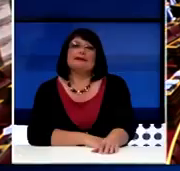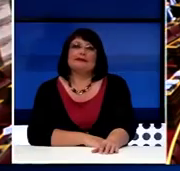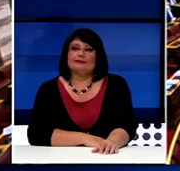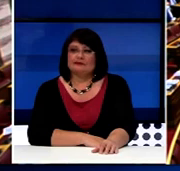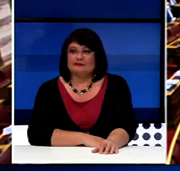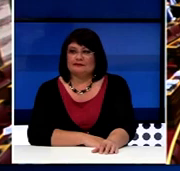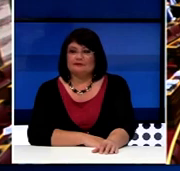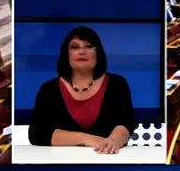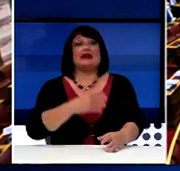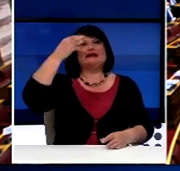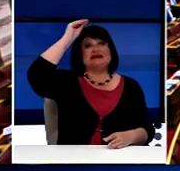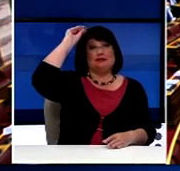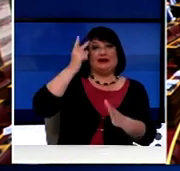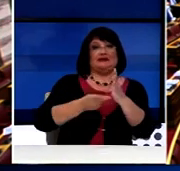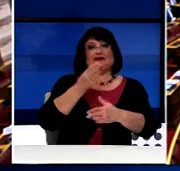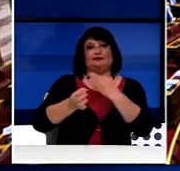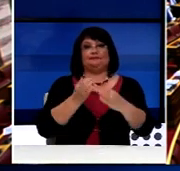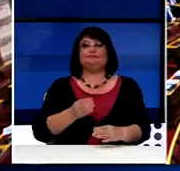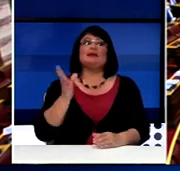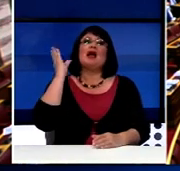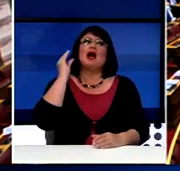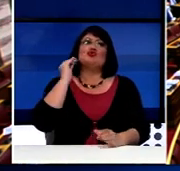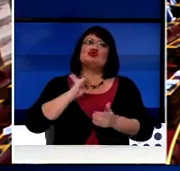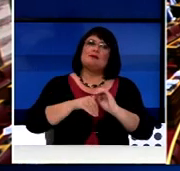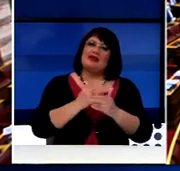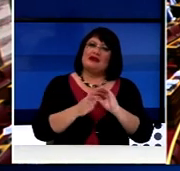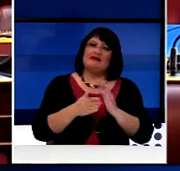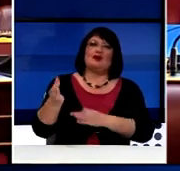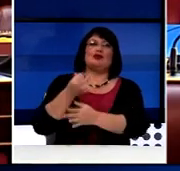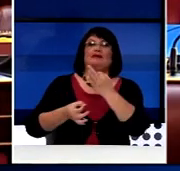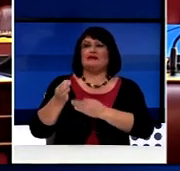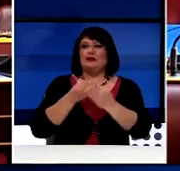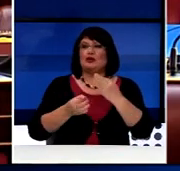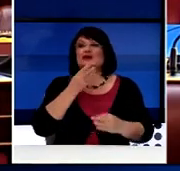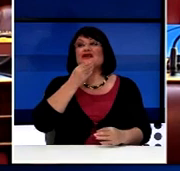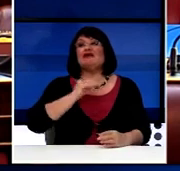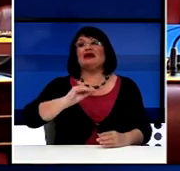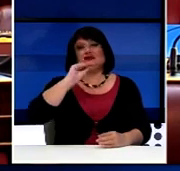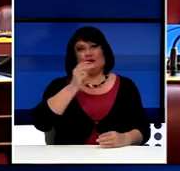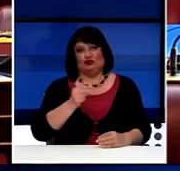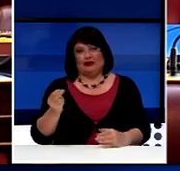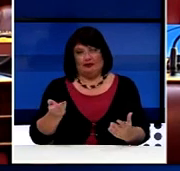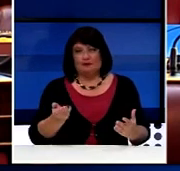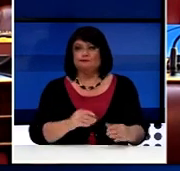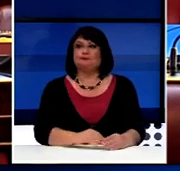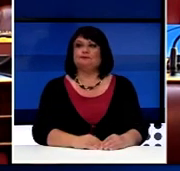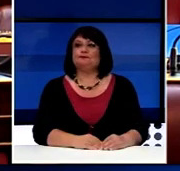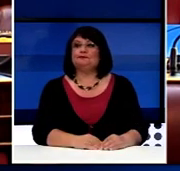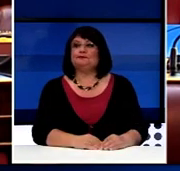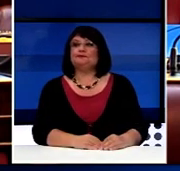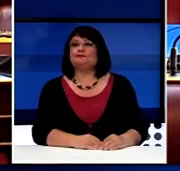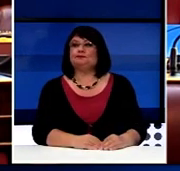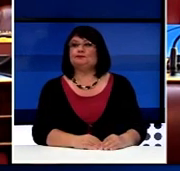Κύριε Μητσοτάκη, άκουσα με ενδιαφέρον την αναφορά σας στον Ελευθέριο Βενιζέλο και σε μια